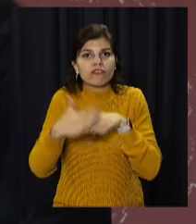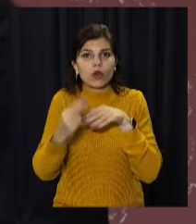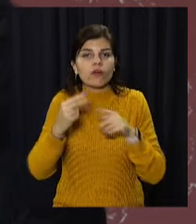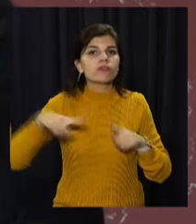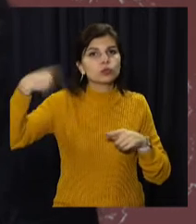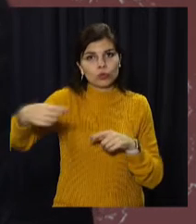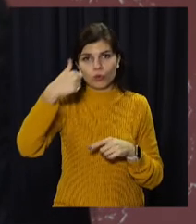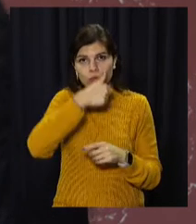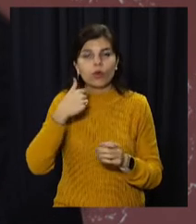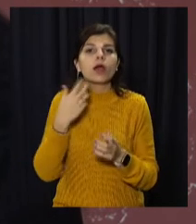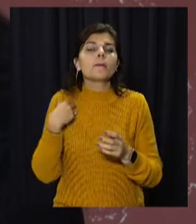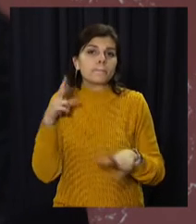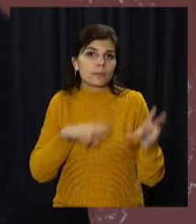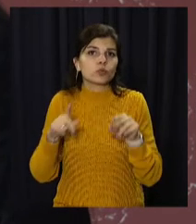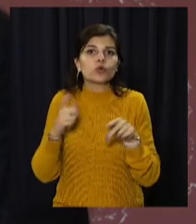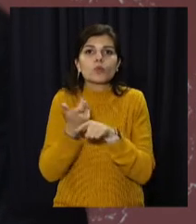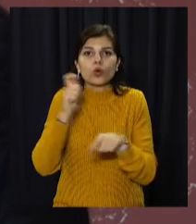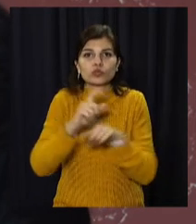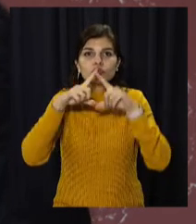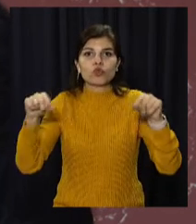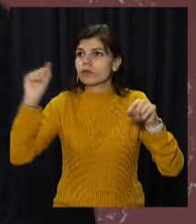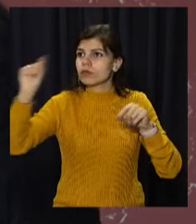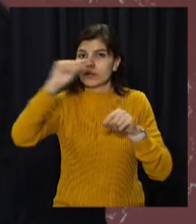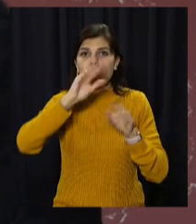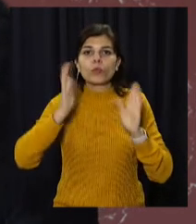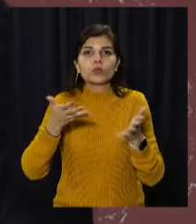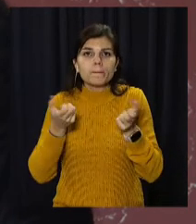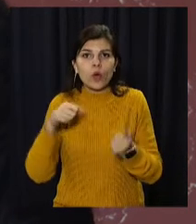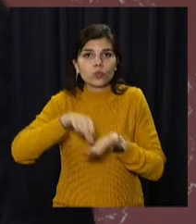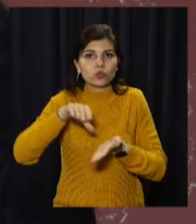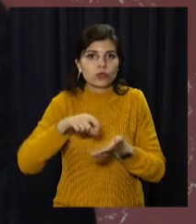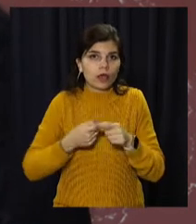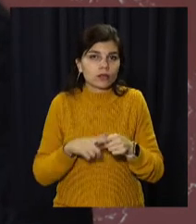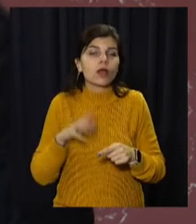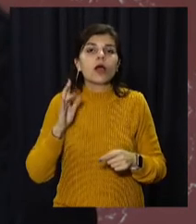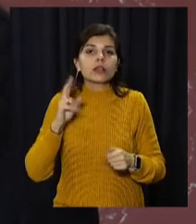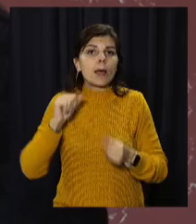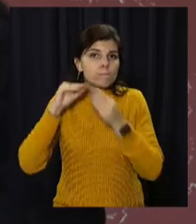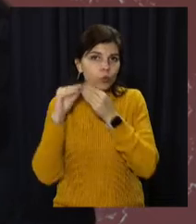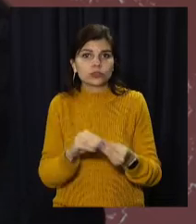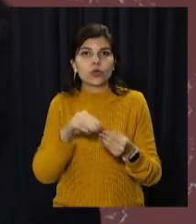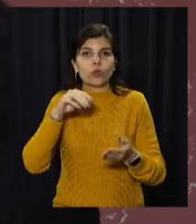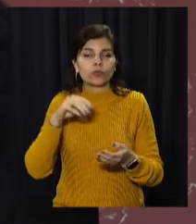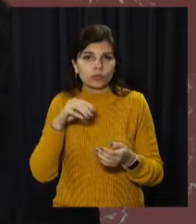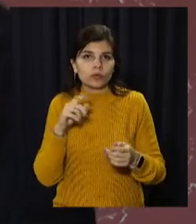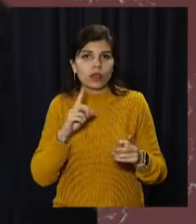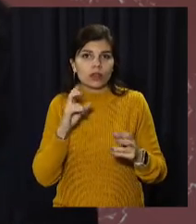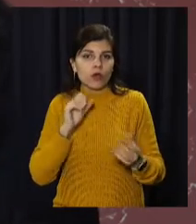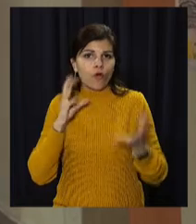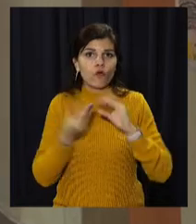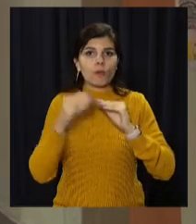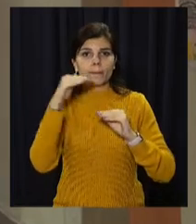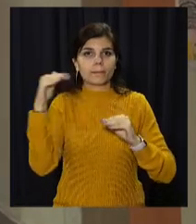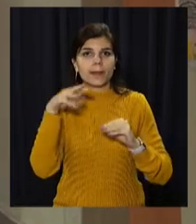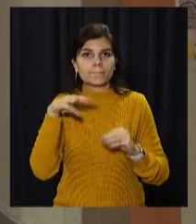році і я сподіваюся, що більше навчальних закладів будуть брати участь в цьому процесі вже на постійній основі на загальноміському